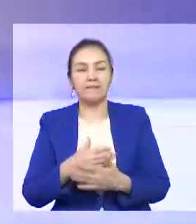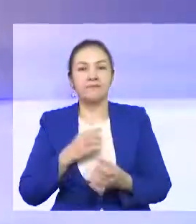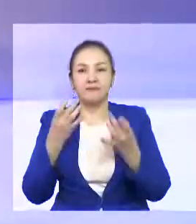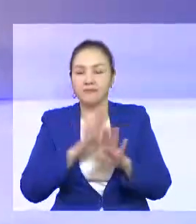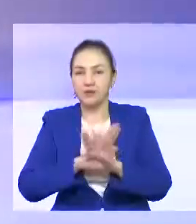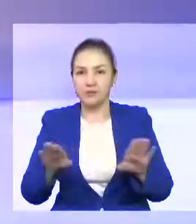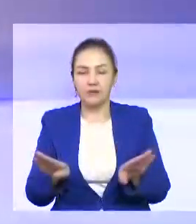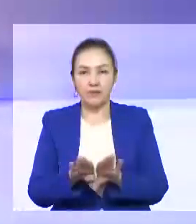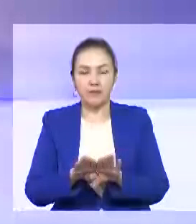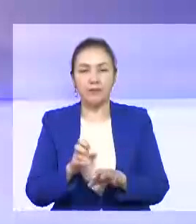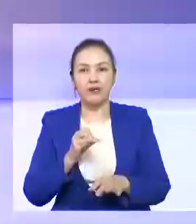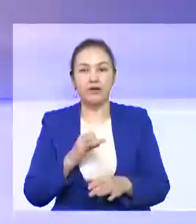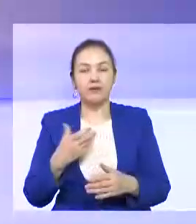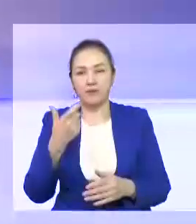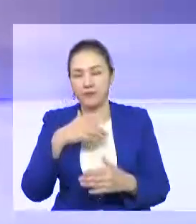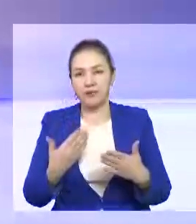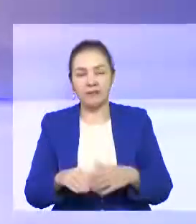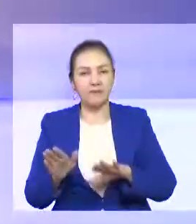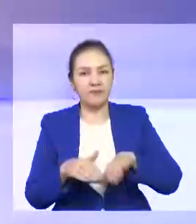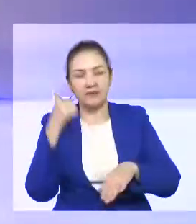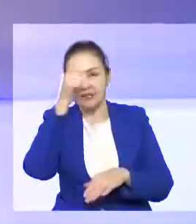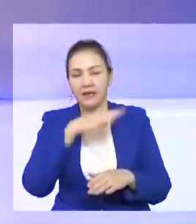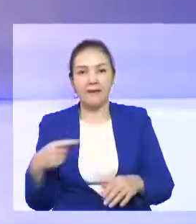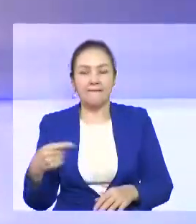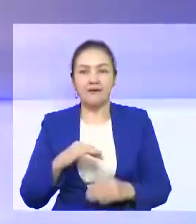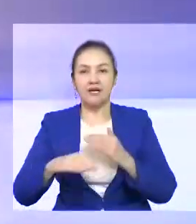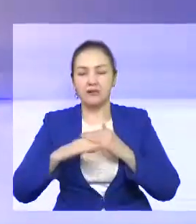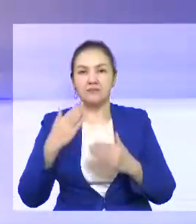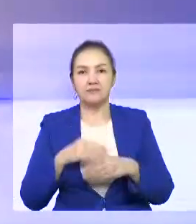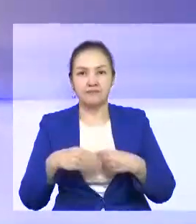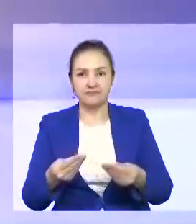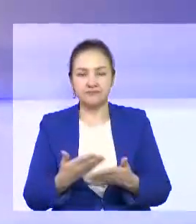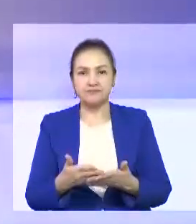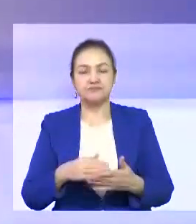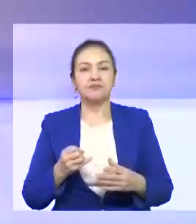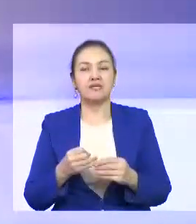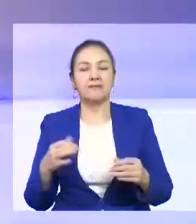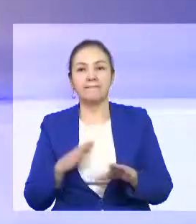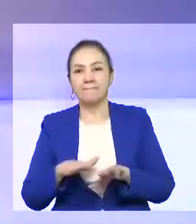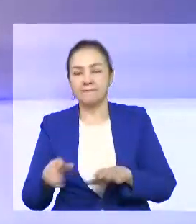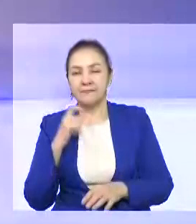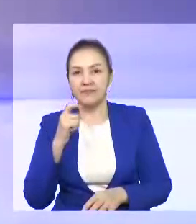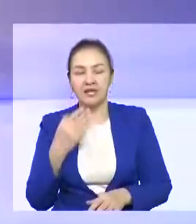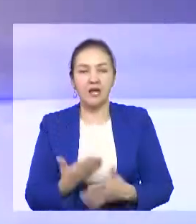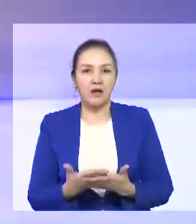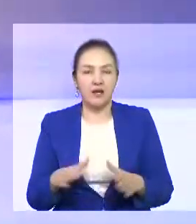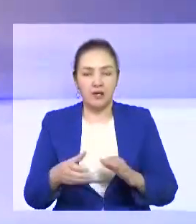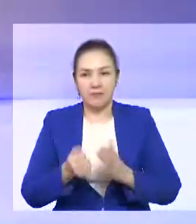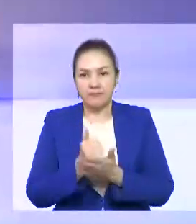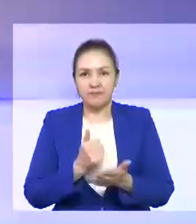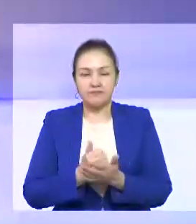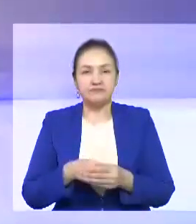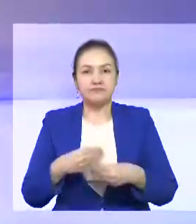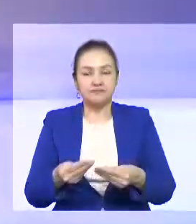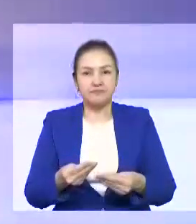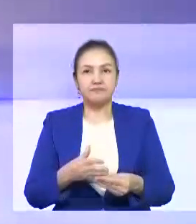emes. Tek osu dakıldın özine ötken jılı 1000 gektardan astam jer bölündü. Jergilikti şarualar tipti tıraktandıru korna